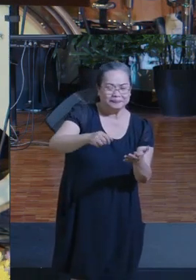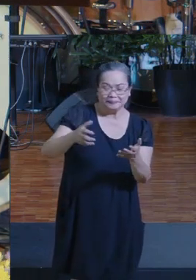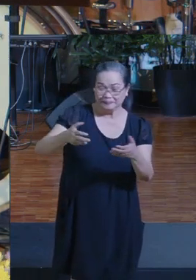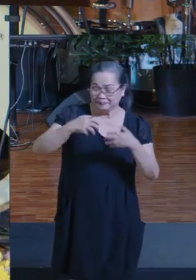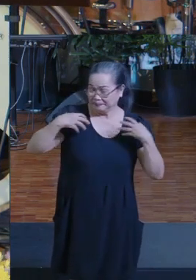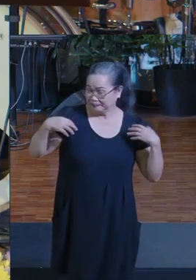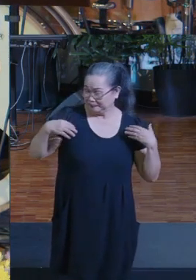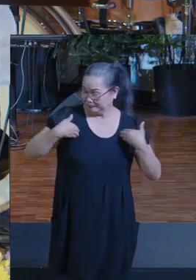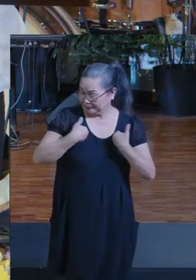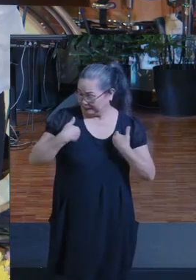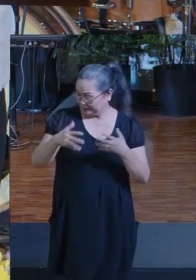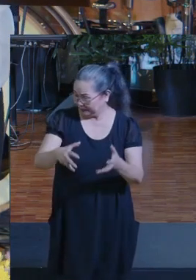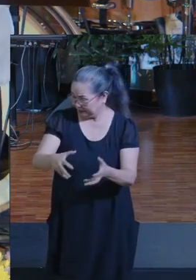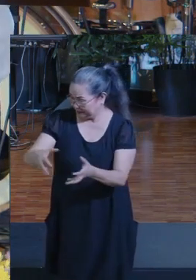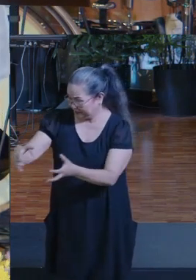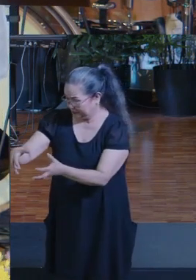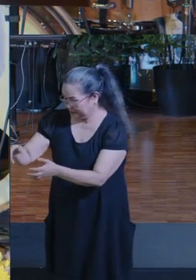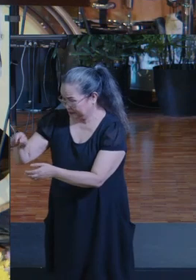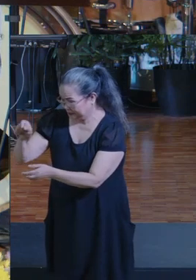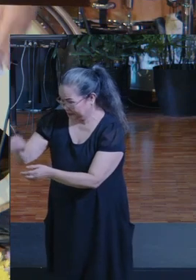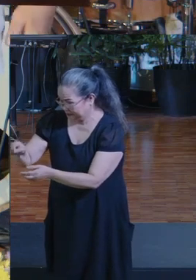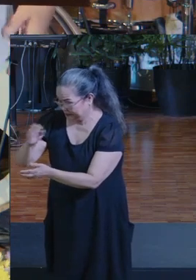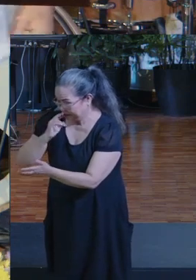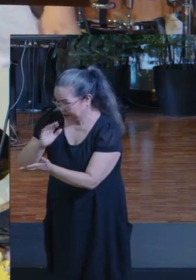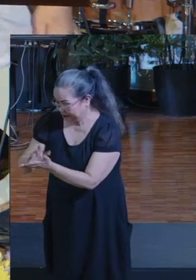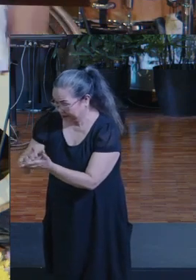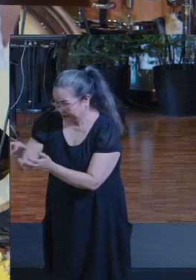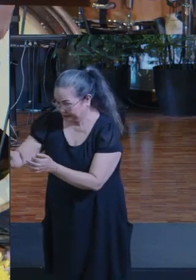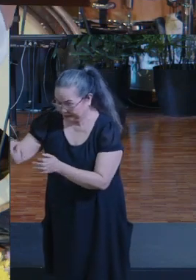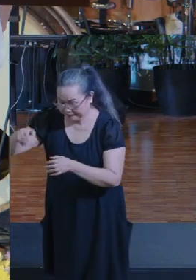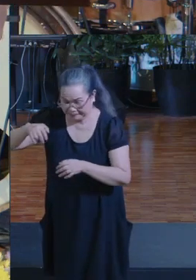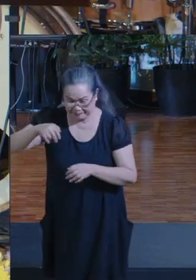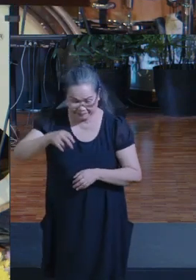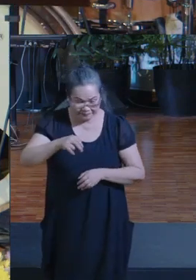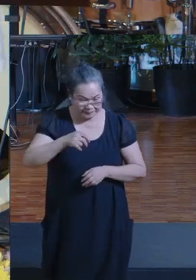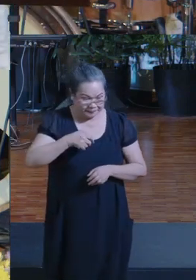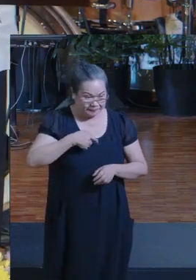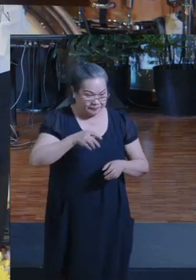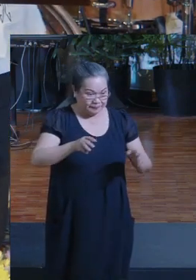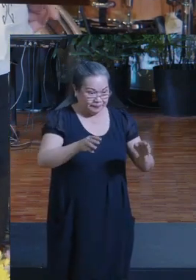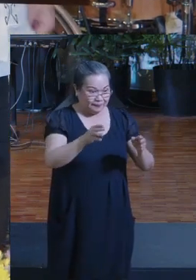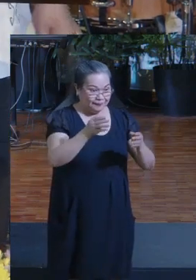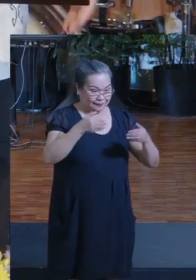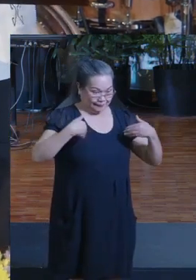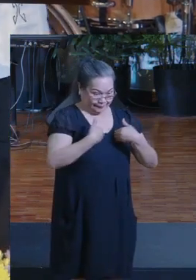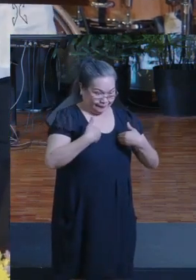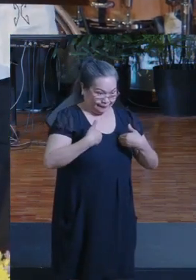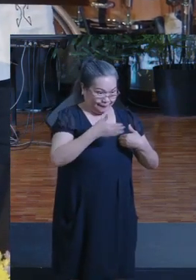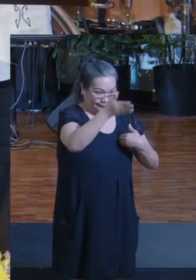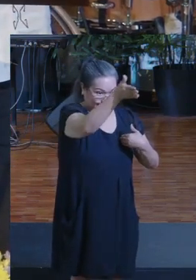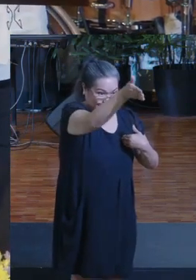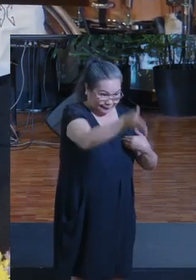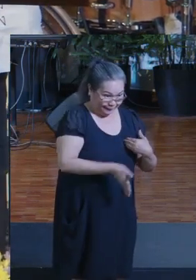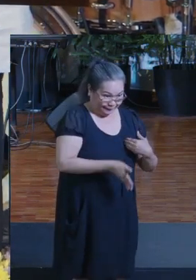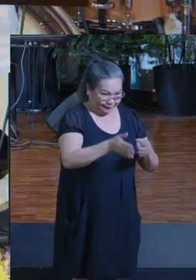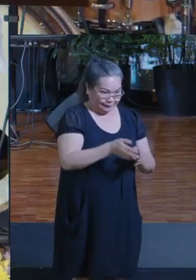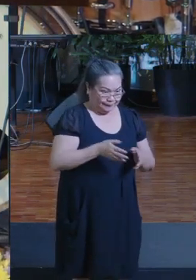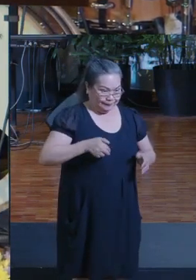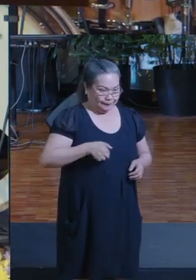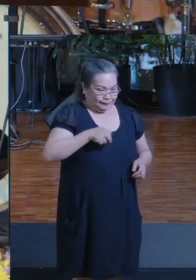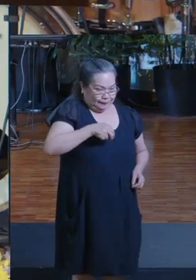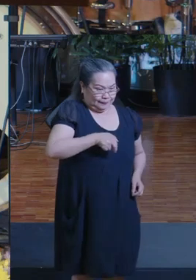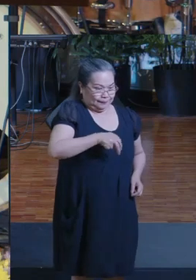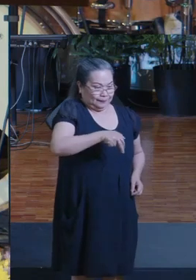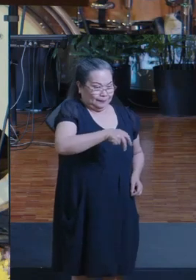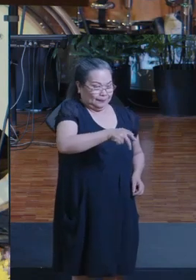ganyan, tas yung both parties, lalakad sila sa gitna ng mga hayop na pinatay